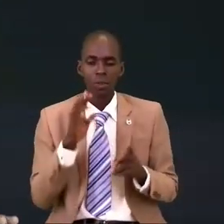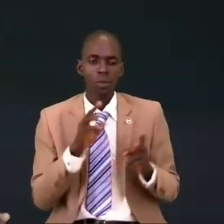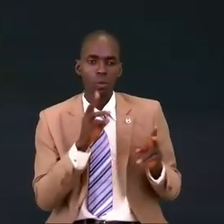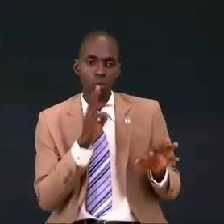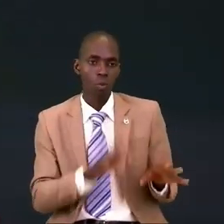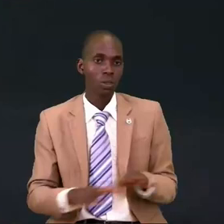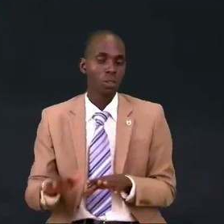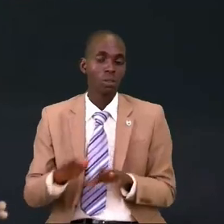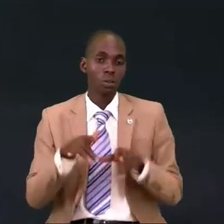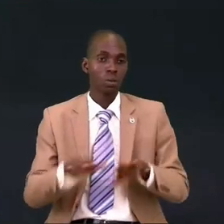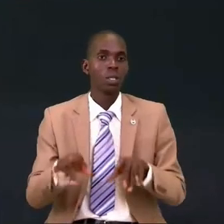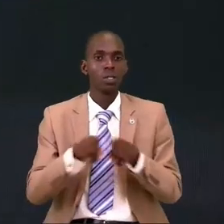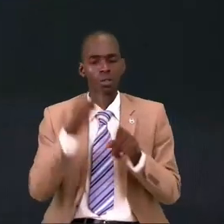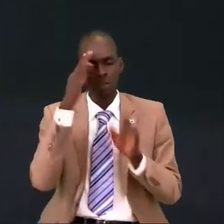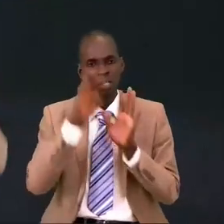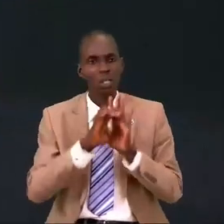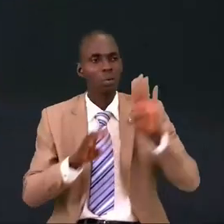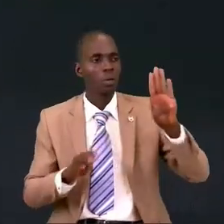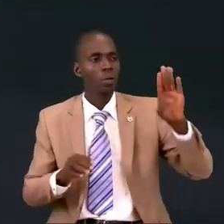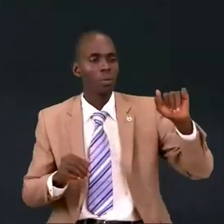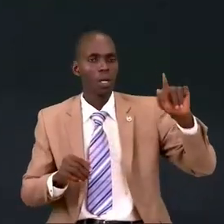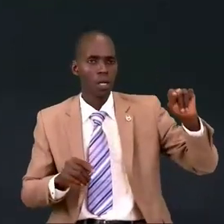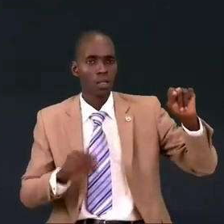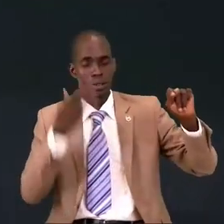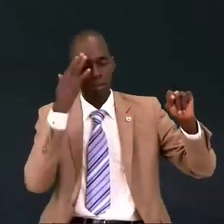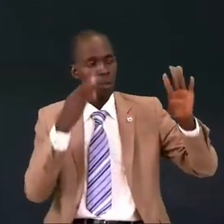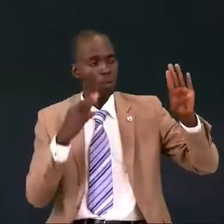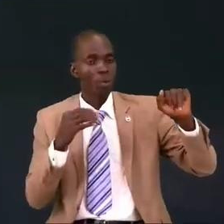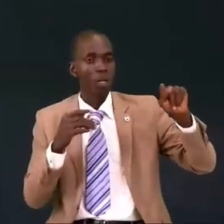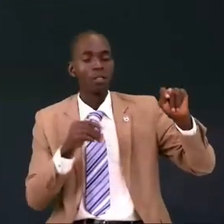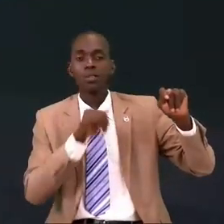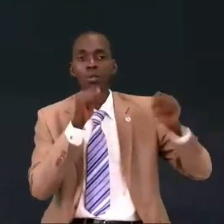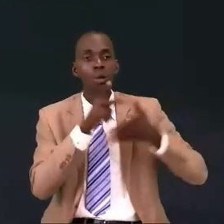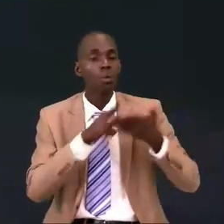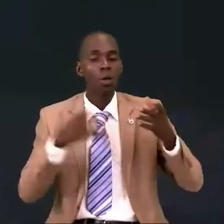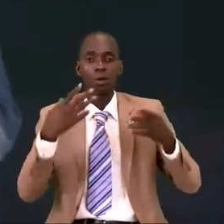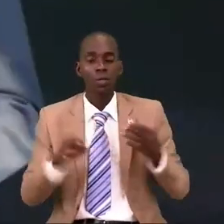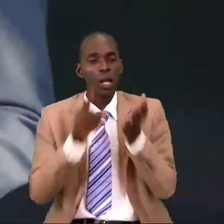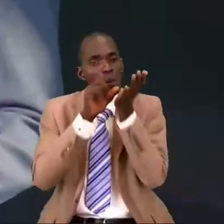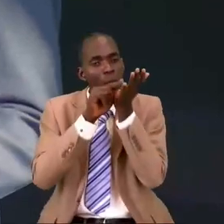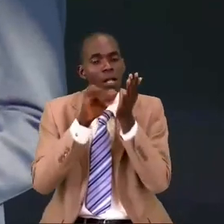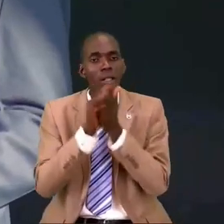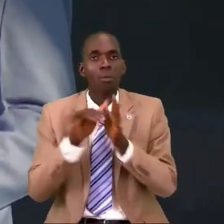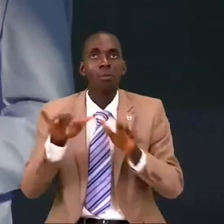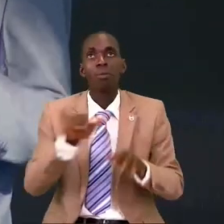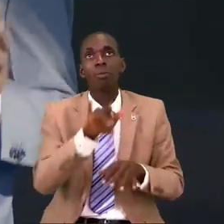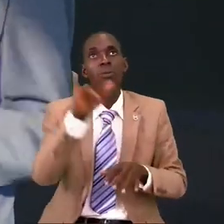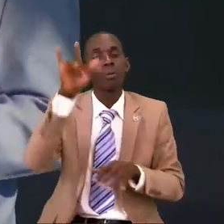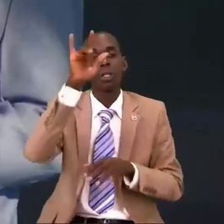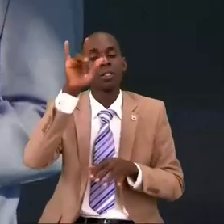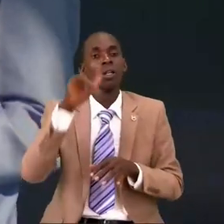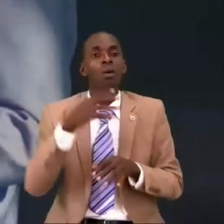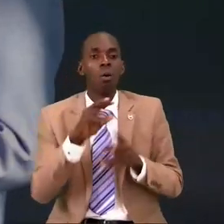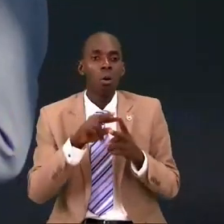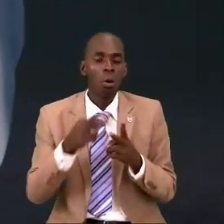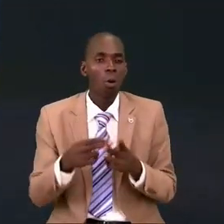Qui sont comme les chauves-souris, qui ne sont ni sur la terre, ni les oiseaux qui sont dans les airs. Les chauves-souris sont